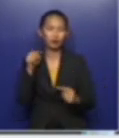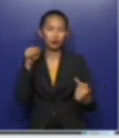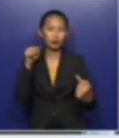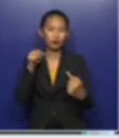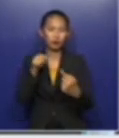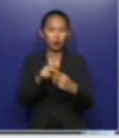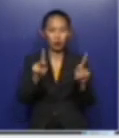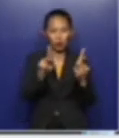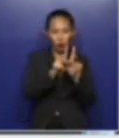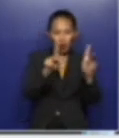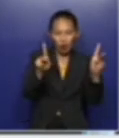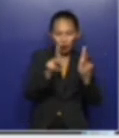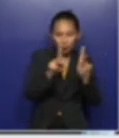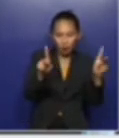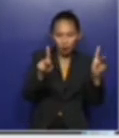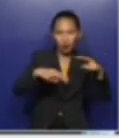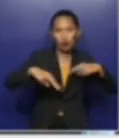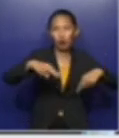หรือบอร์ดบริหาร